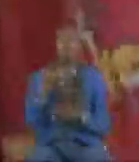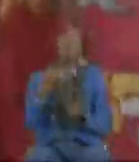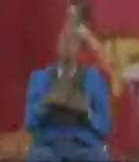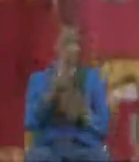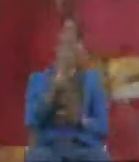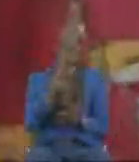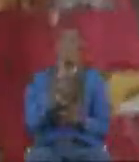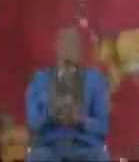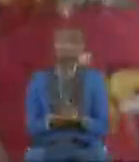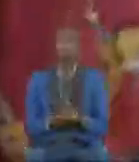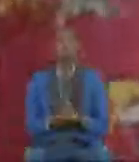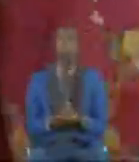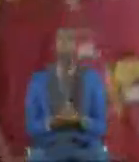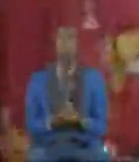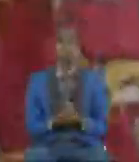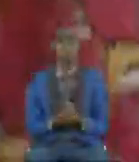être.